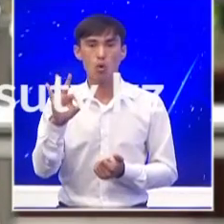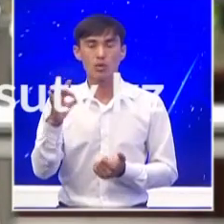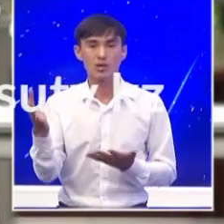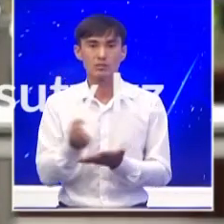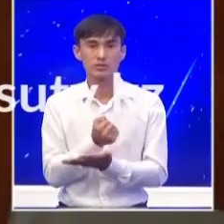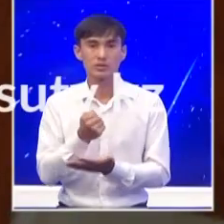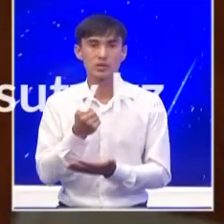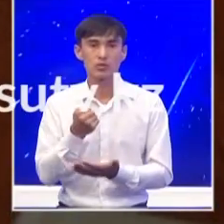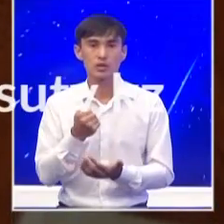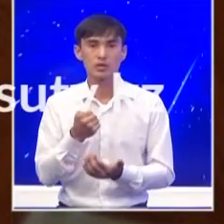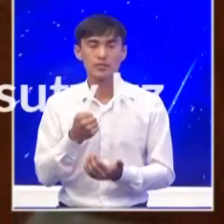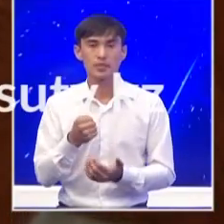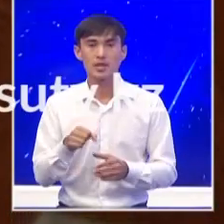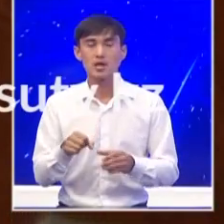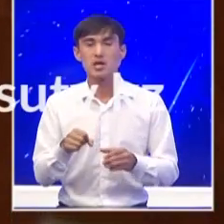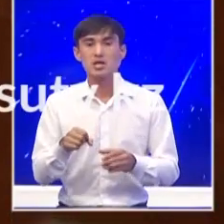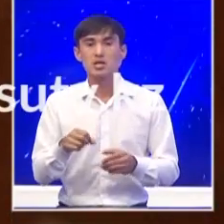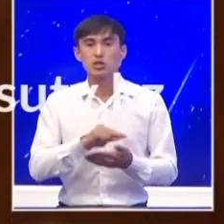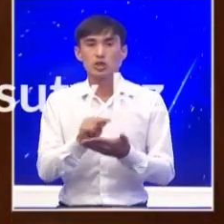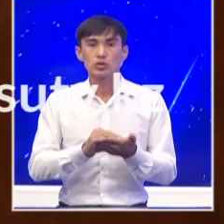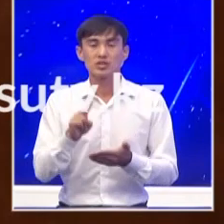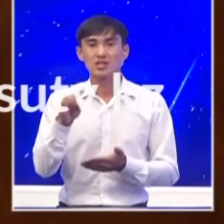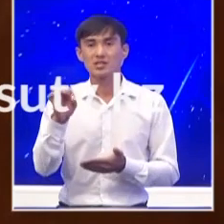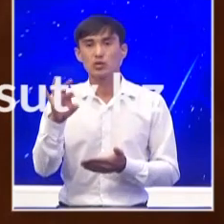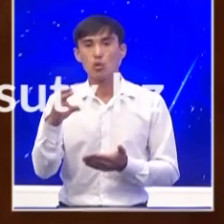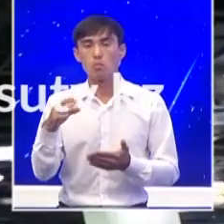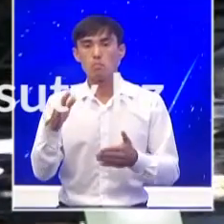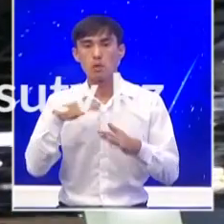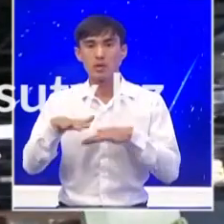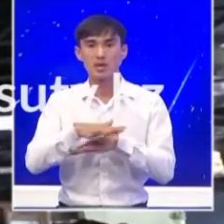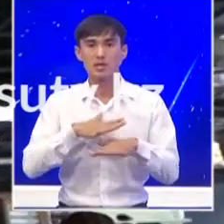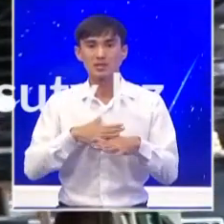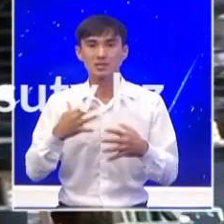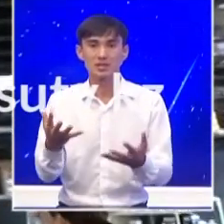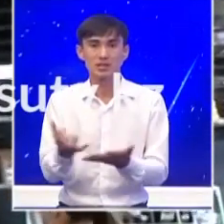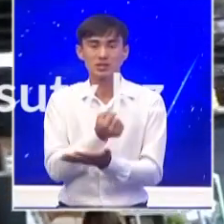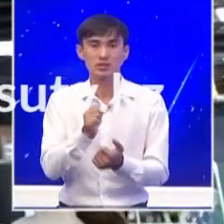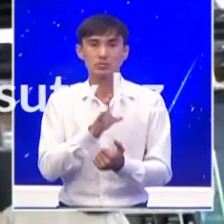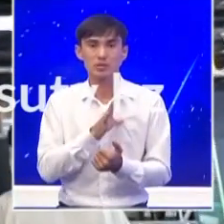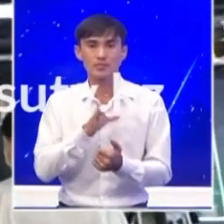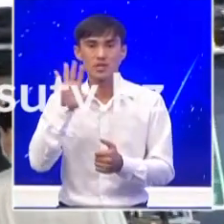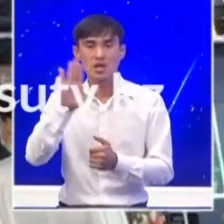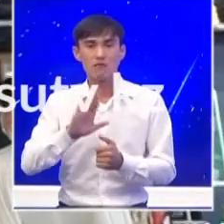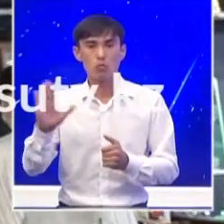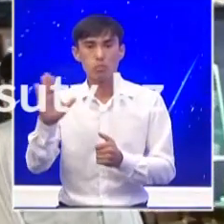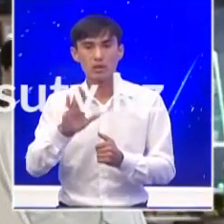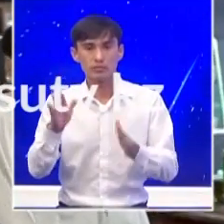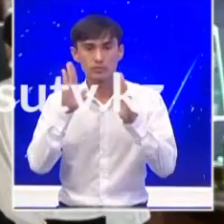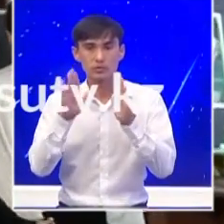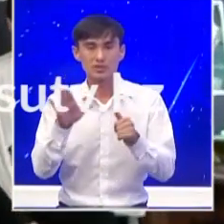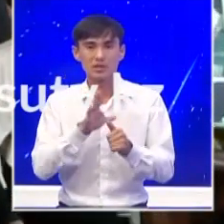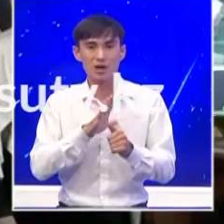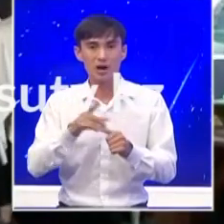лауреаты. Заңғар жазушы ксро мемлекеттік сыйлығының иегері, жазушылық қабілеті Европаны мойындатқан аңыз